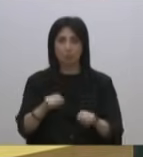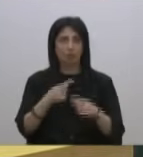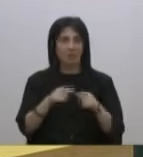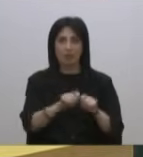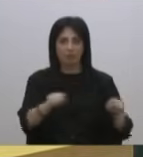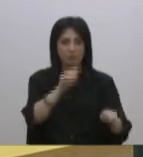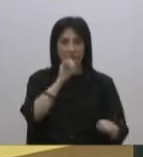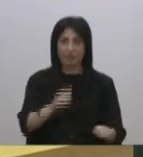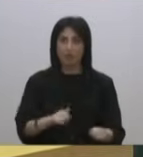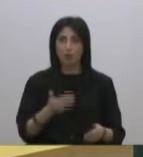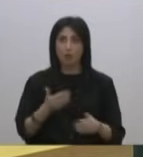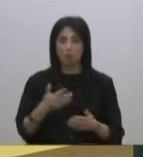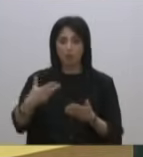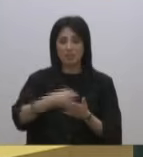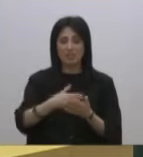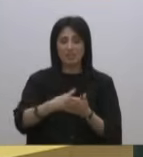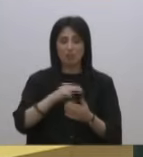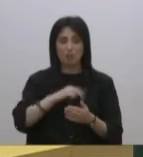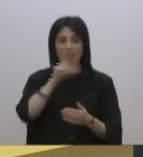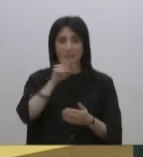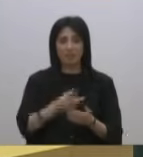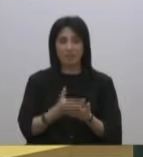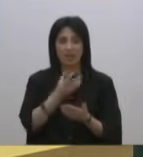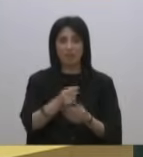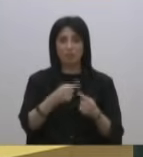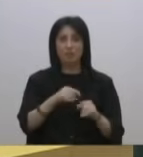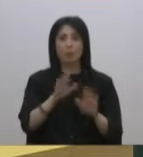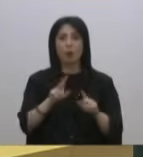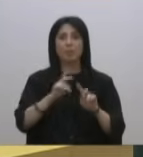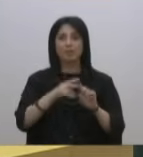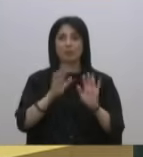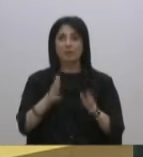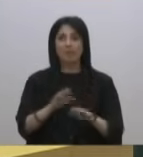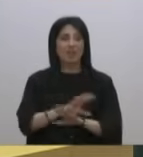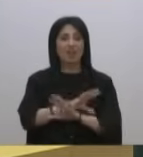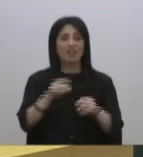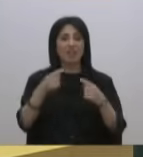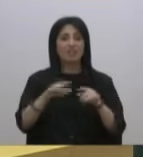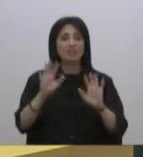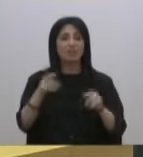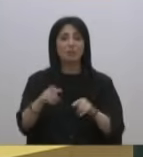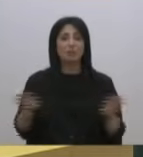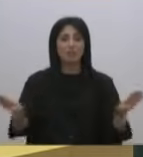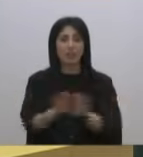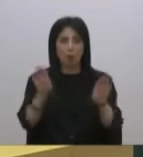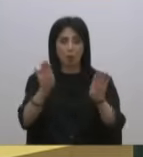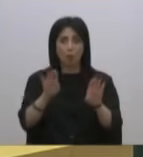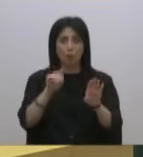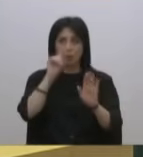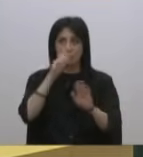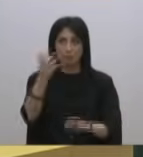სხვა ვერაფერი. თუ საშემოსავლოს თანამშრომას გადაუხდის ორგანიზაცია, მხოლოდ ამ შემთხვევაში. ყველა სხვა შემთხვევა არის დახურული.